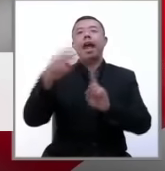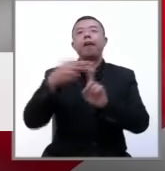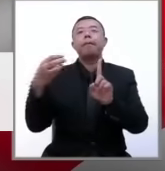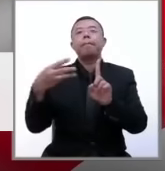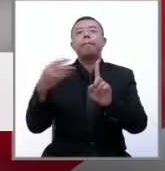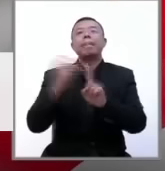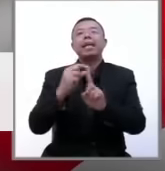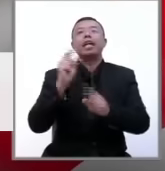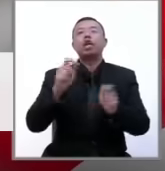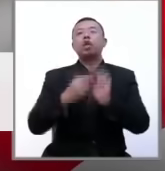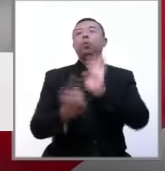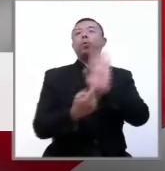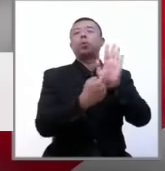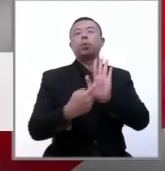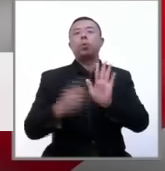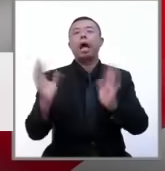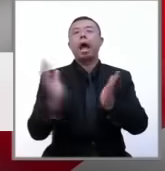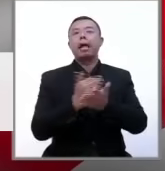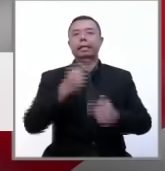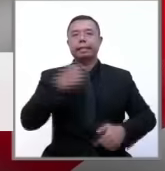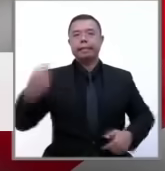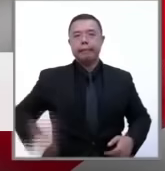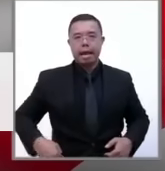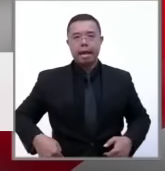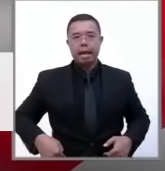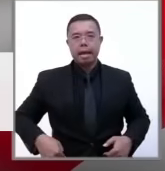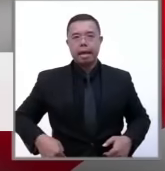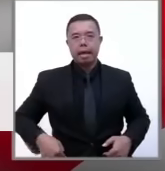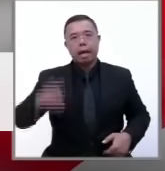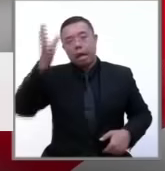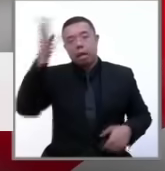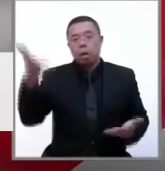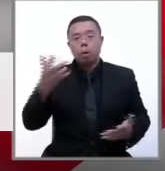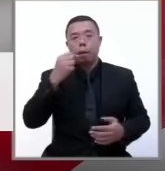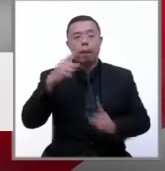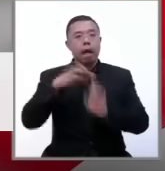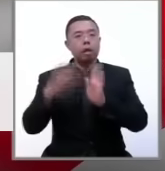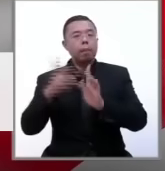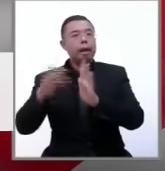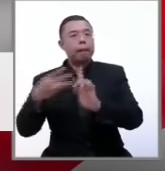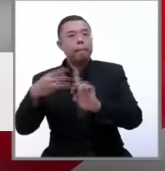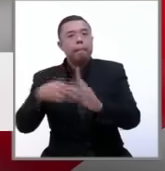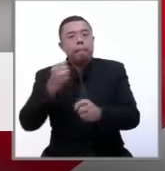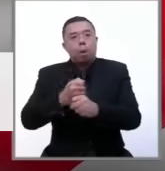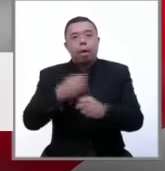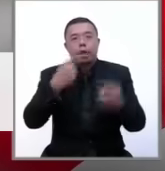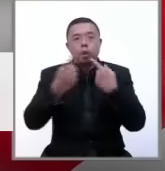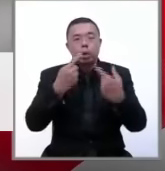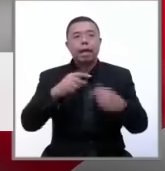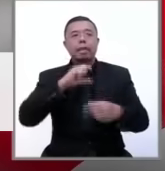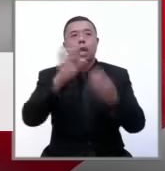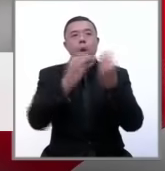itu sama saja mempromosikan produknya China Pak Saya gak tahu ya Pak tomong dan timnya sering gak diskusi dengan